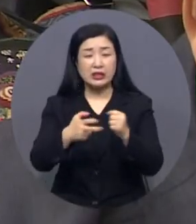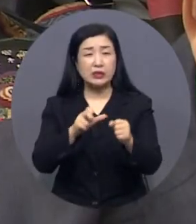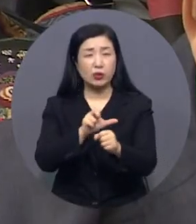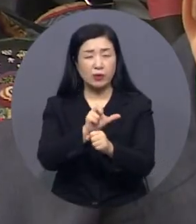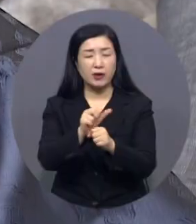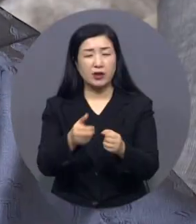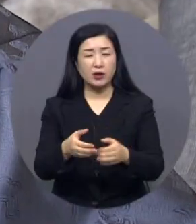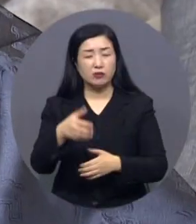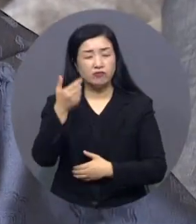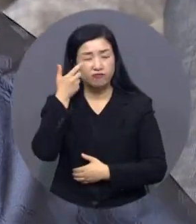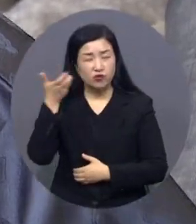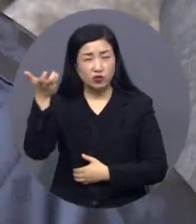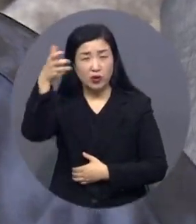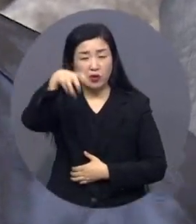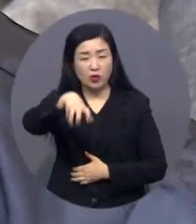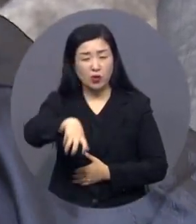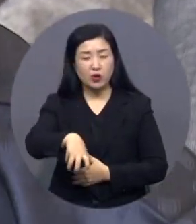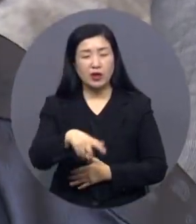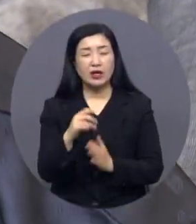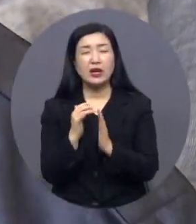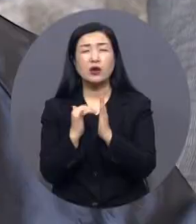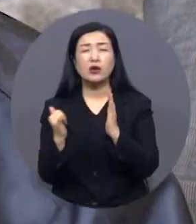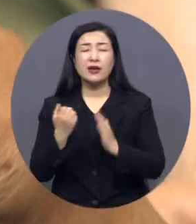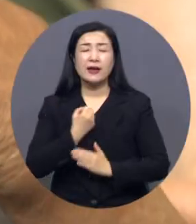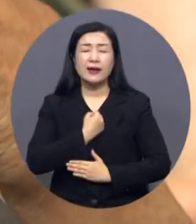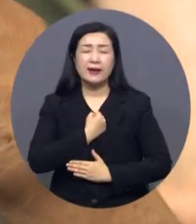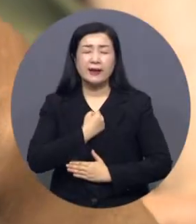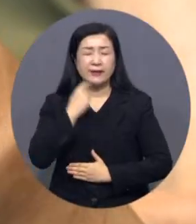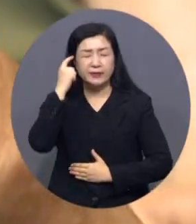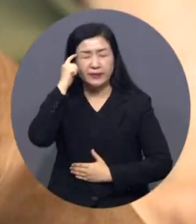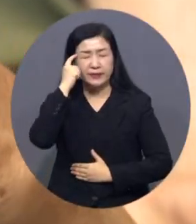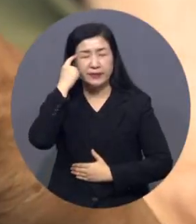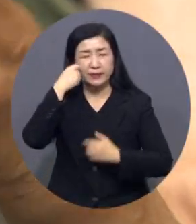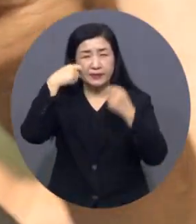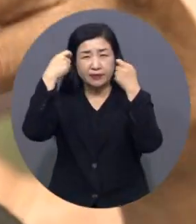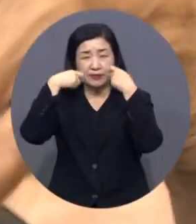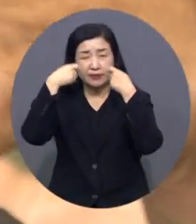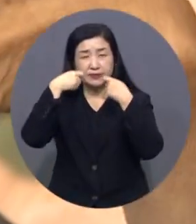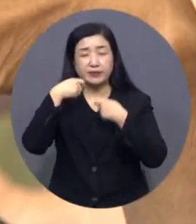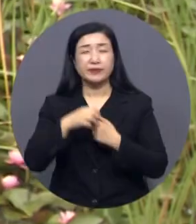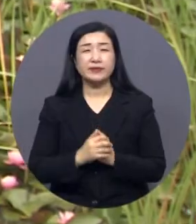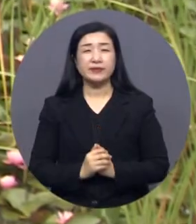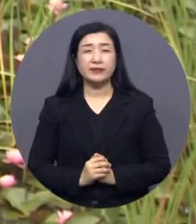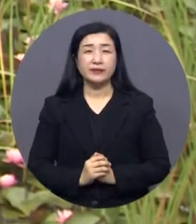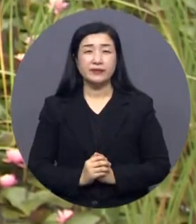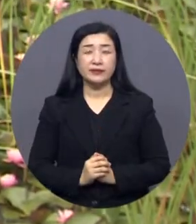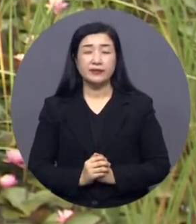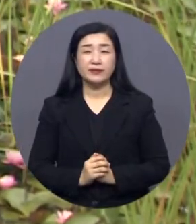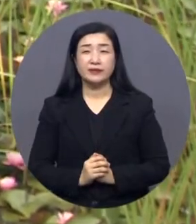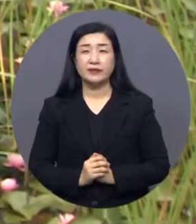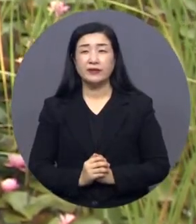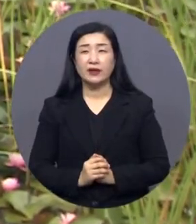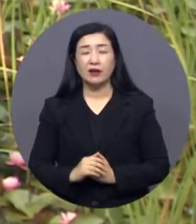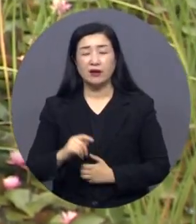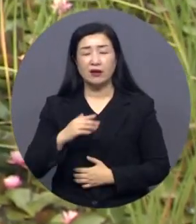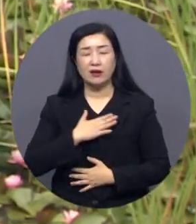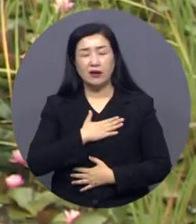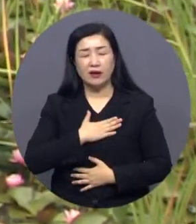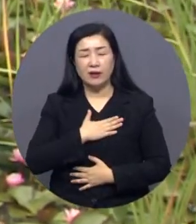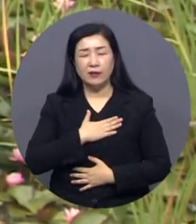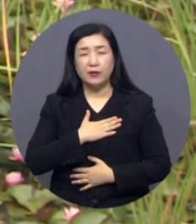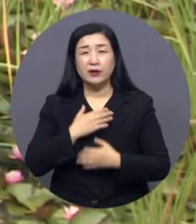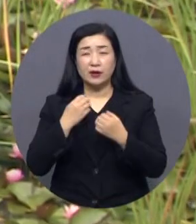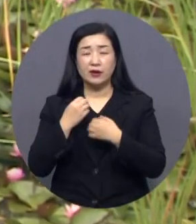만에 생긴 추모 공간에 유족들은 통안의 세월을 떠올리며 눈물을 훔쳤습니다. 감회가 새롭고요. 저쪽에 했을